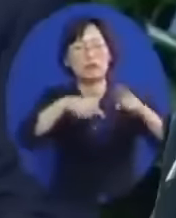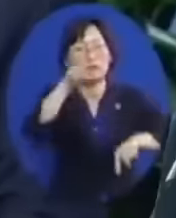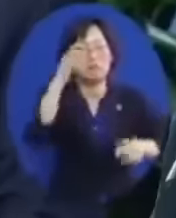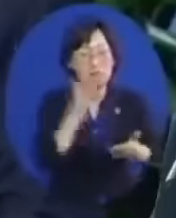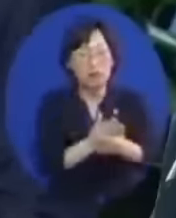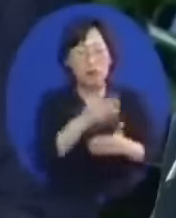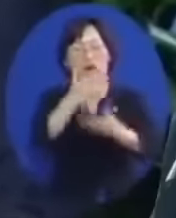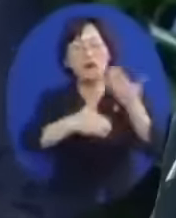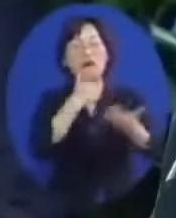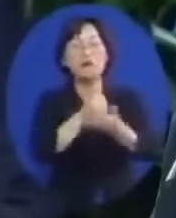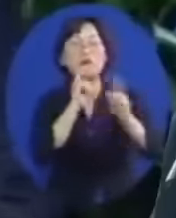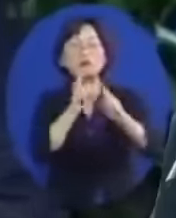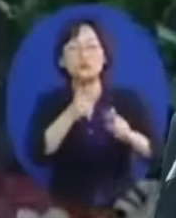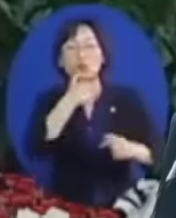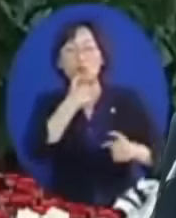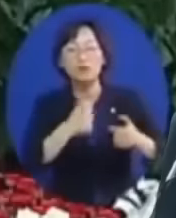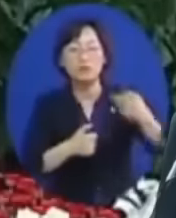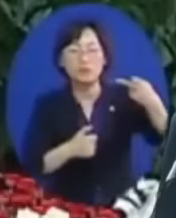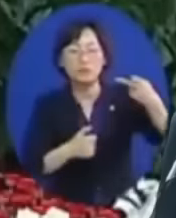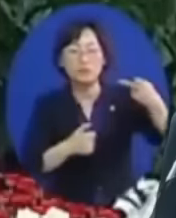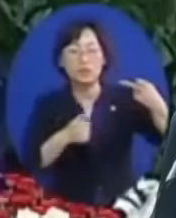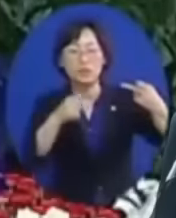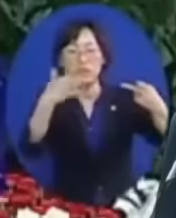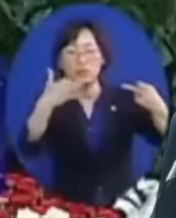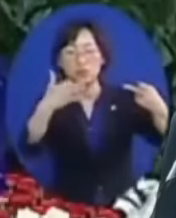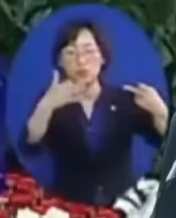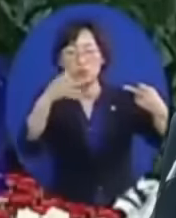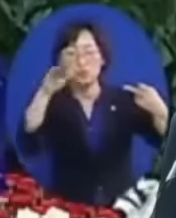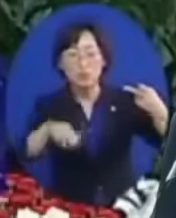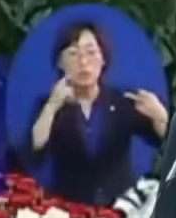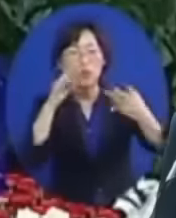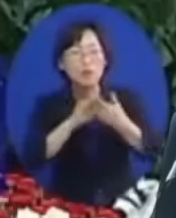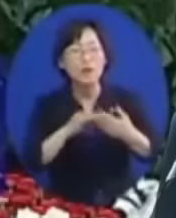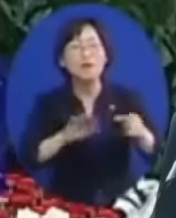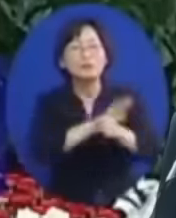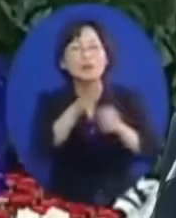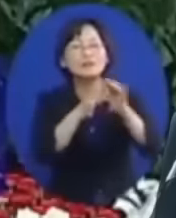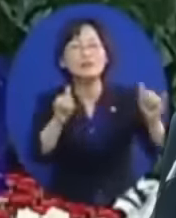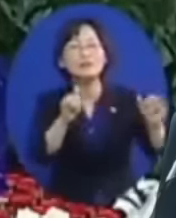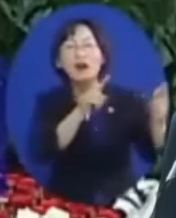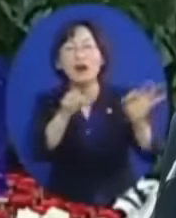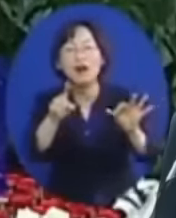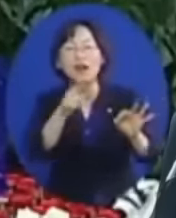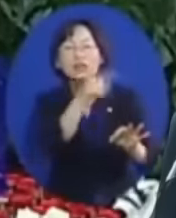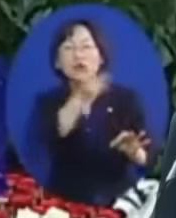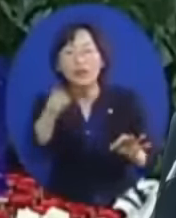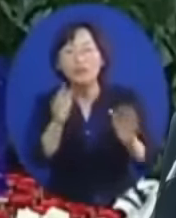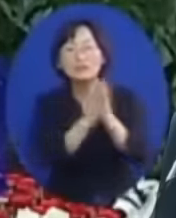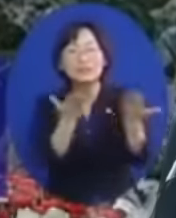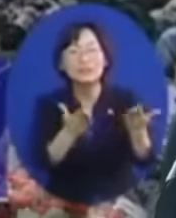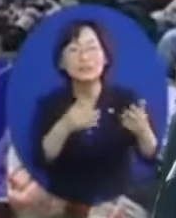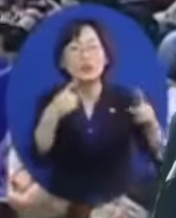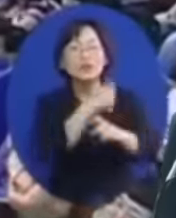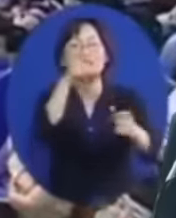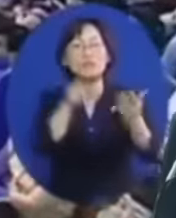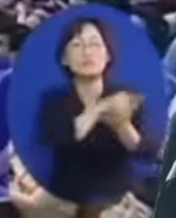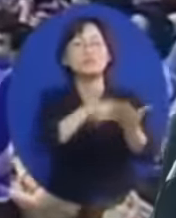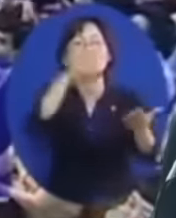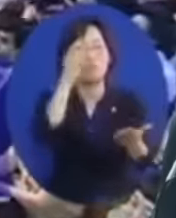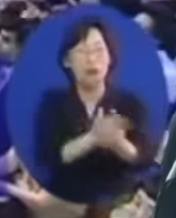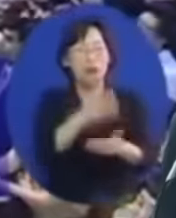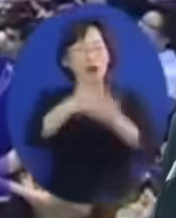성경은 말하고 있는 것입니다. 로마서 12장 19절로 21절에 내 사랑하는 자들아 너희가 친히 원수를 갚지 말고 하나님의 진노하심에